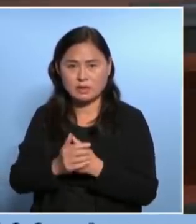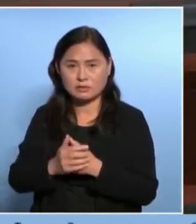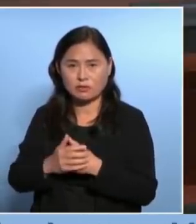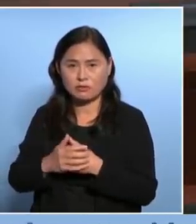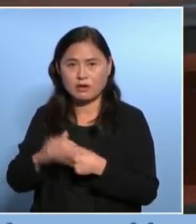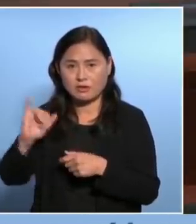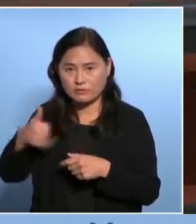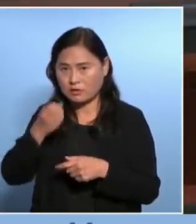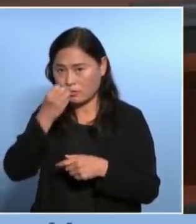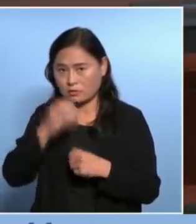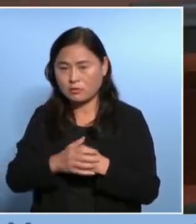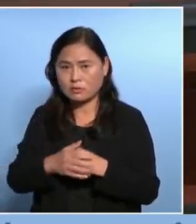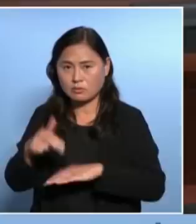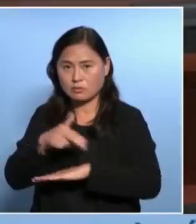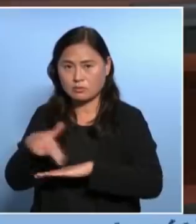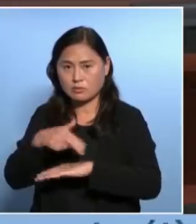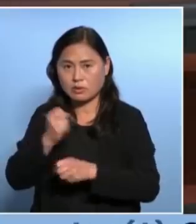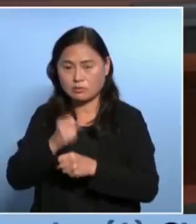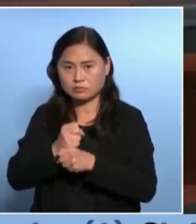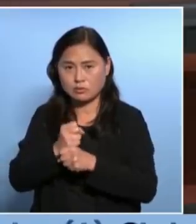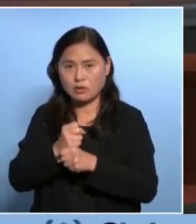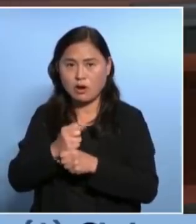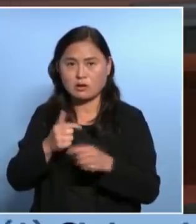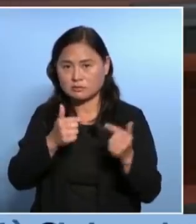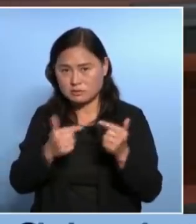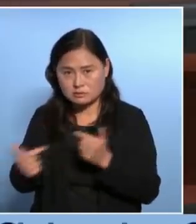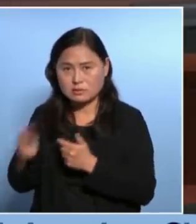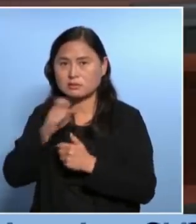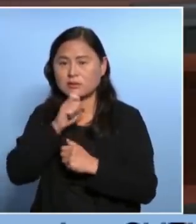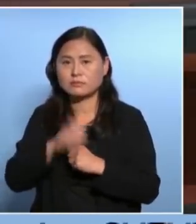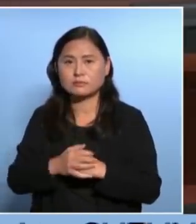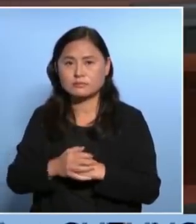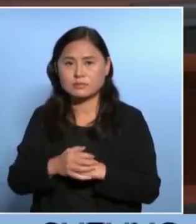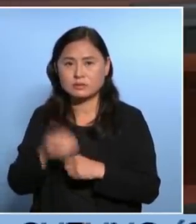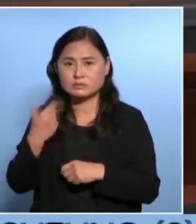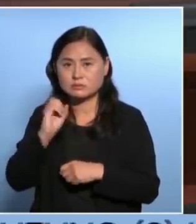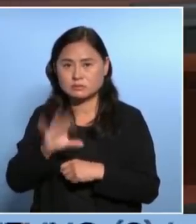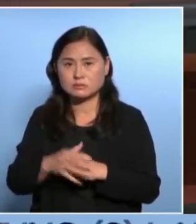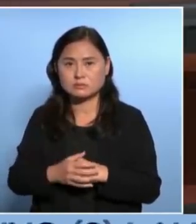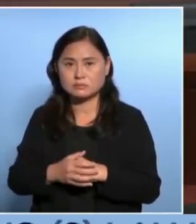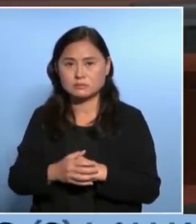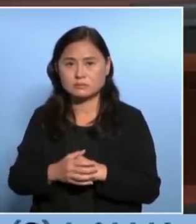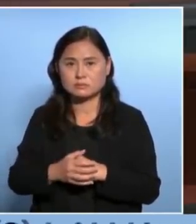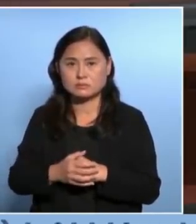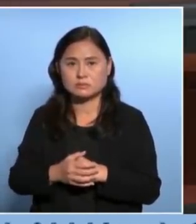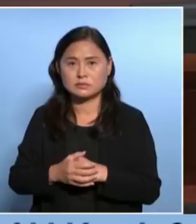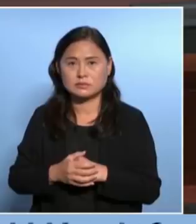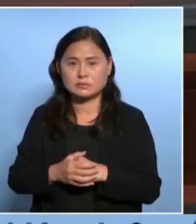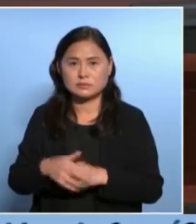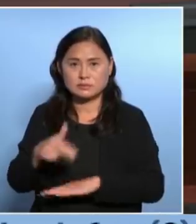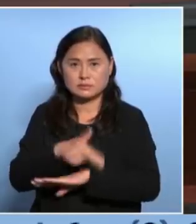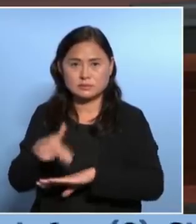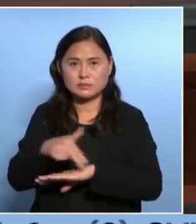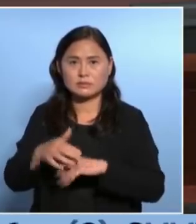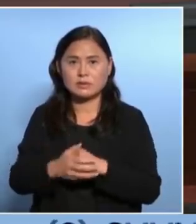啊？咁所以個有關的規劃嘅工作咧係一路進行中嘅。咁正如我之前都有提過啦，我哋去計劃呢樣